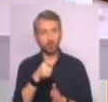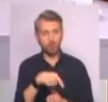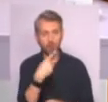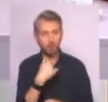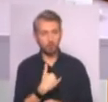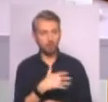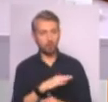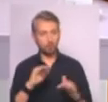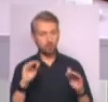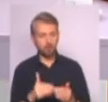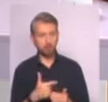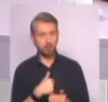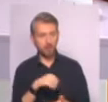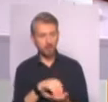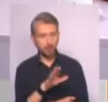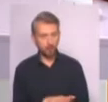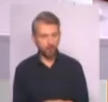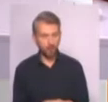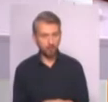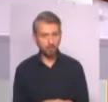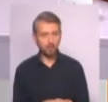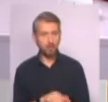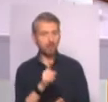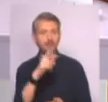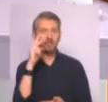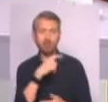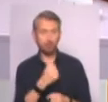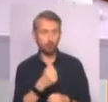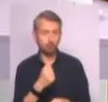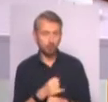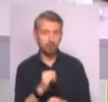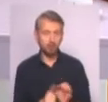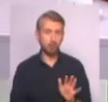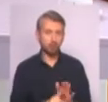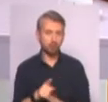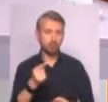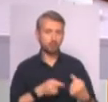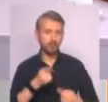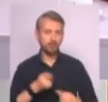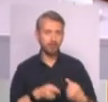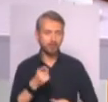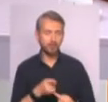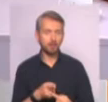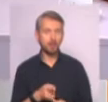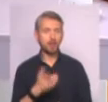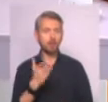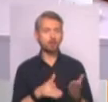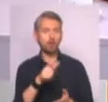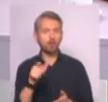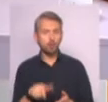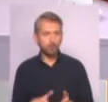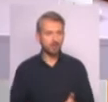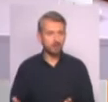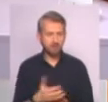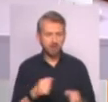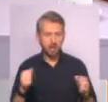було менше, я це фіксував, то ви, так сказати, неправильно зробили, і починаємо сперечатися. Чи люди збираються всі